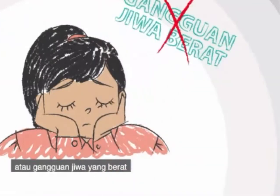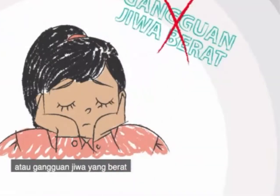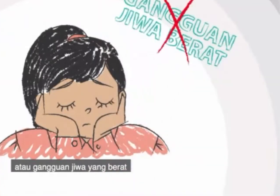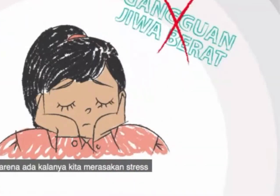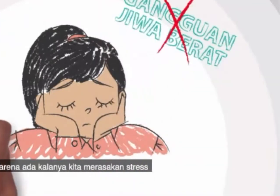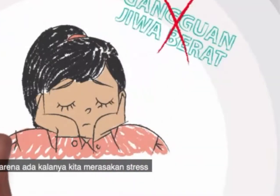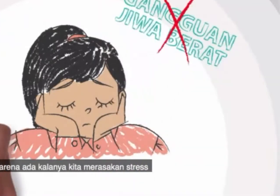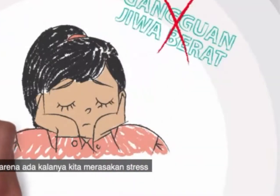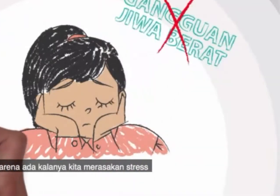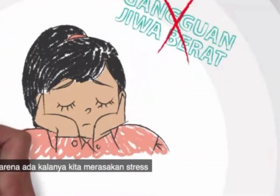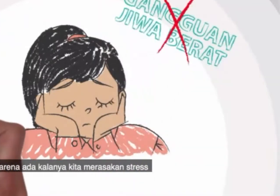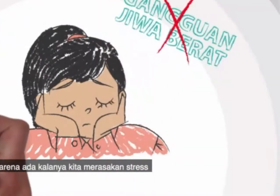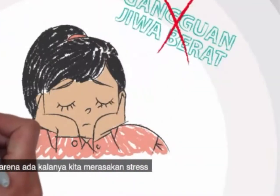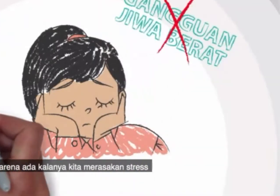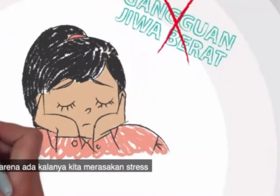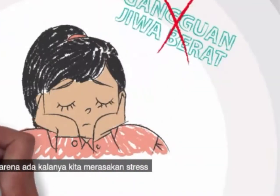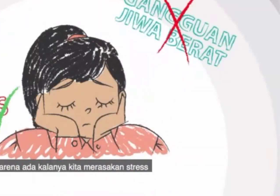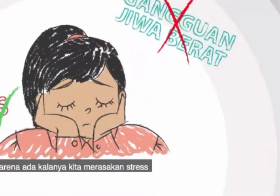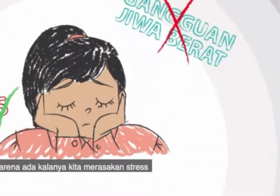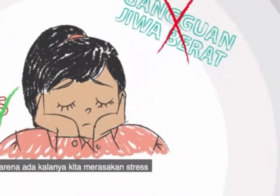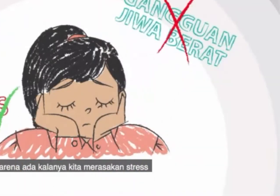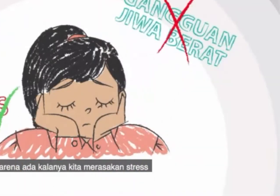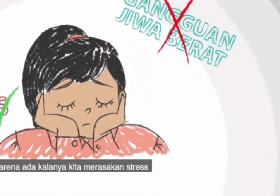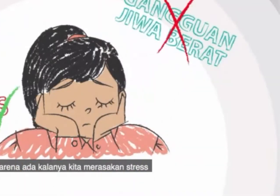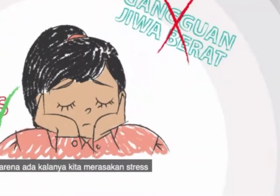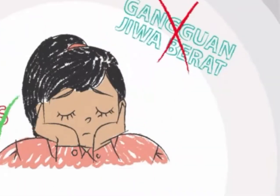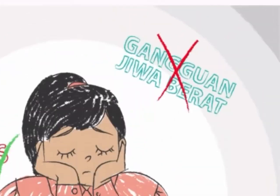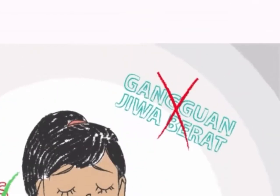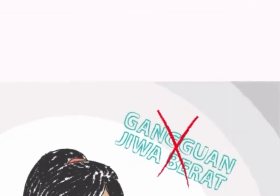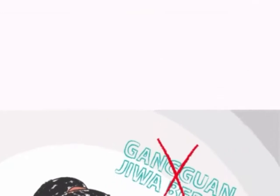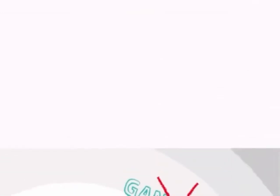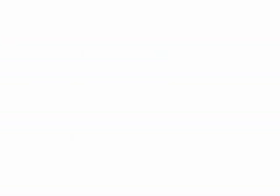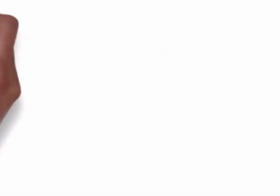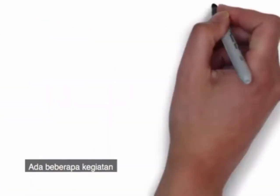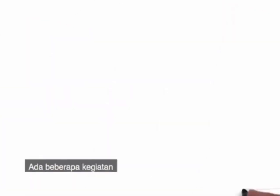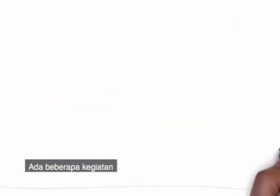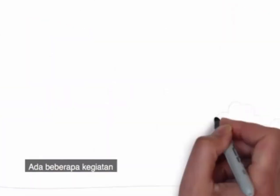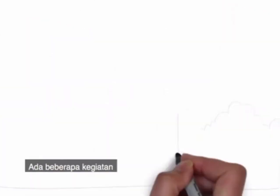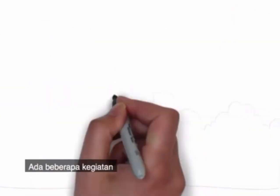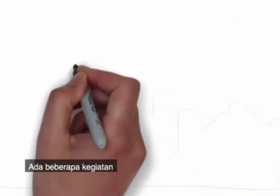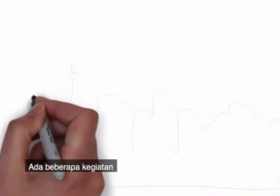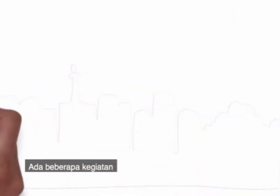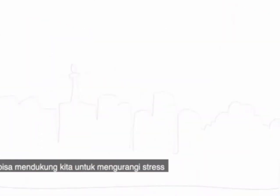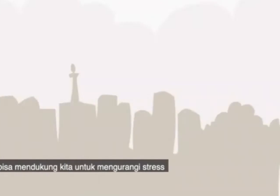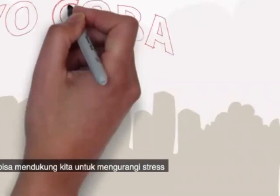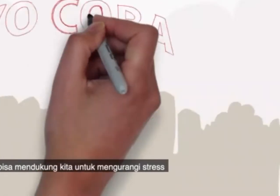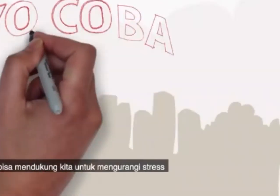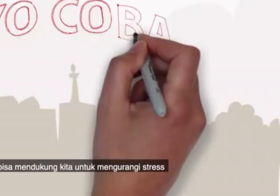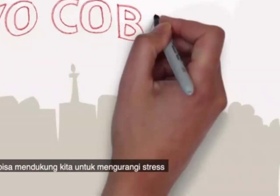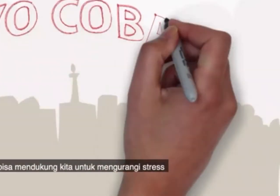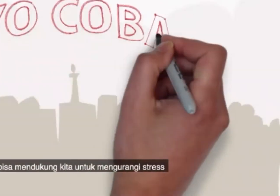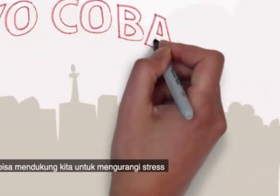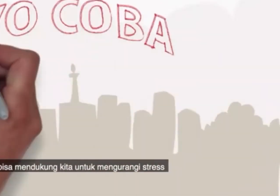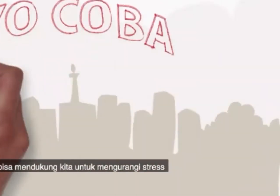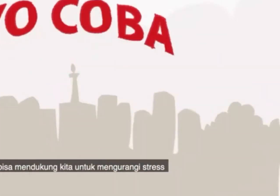gangguan jiwa yang berat, karena ada kalanya kita merasakan stres. Ada beberapa kegiatan yang